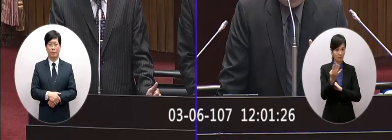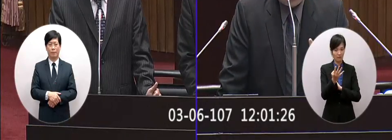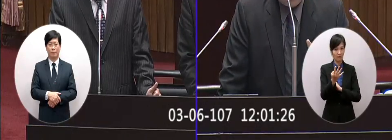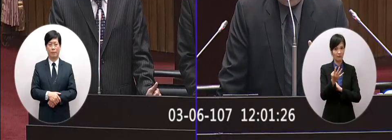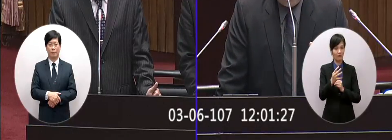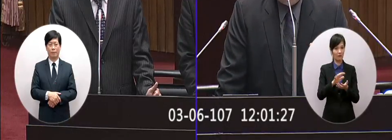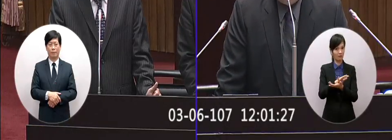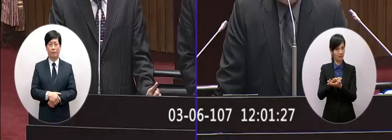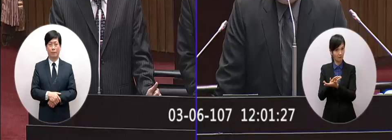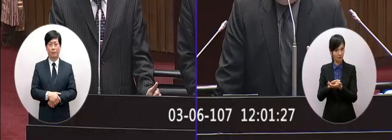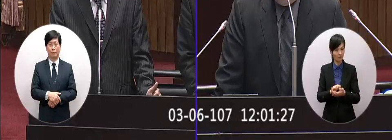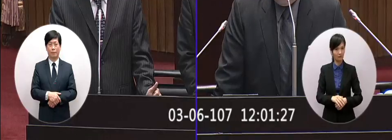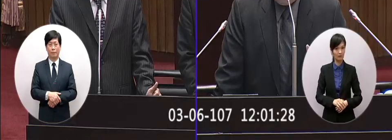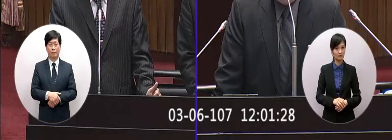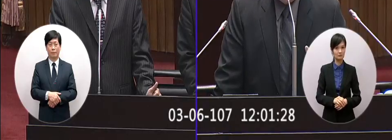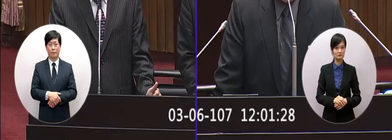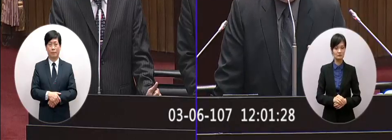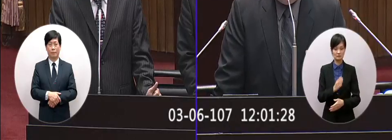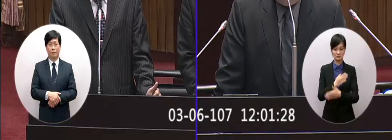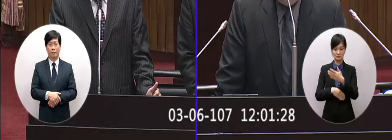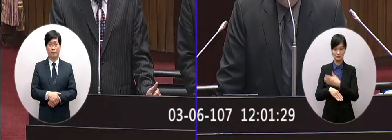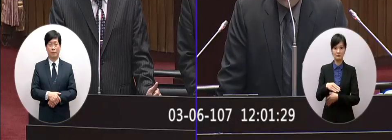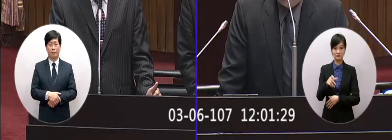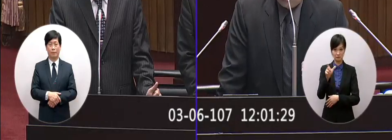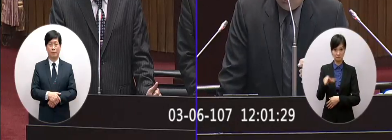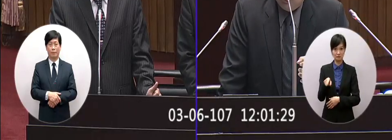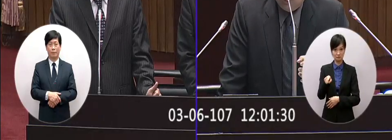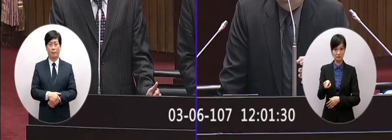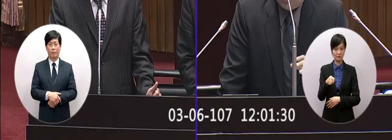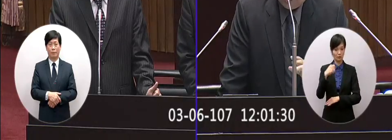就是说身心障碍者只是因为居住地不同